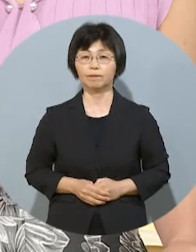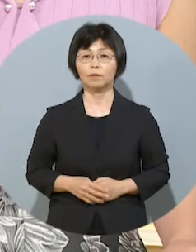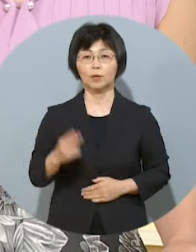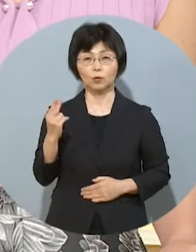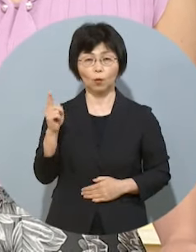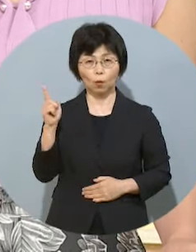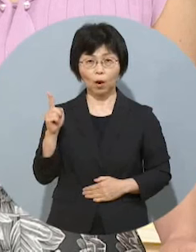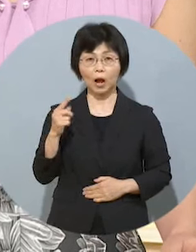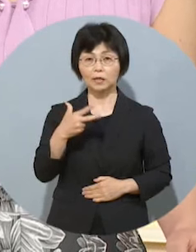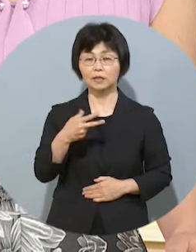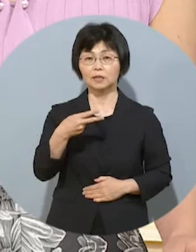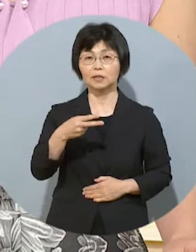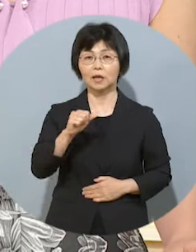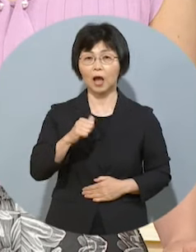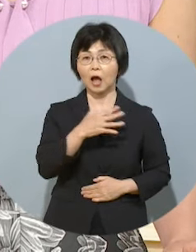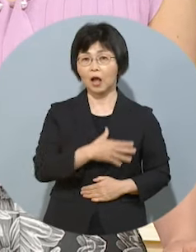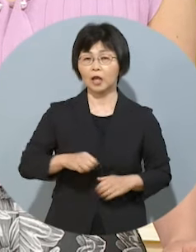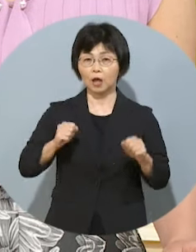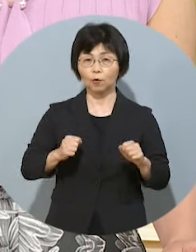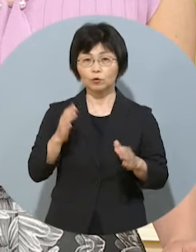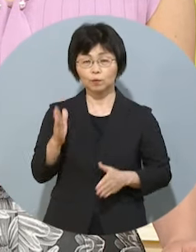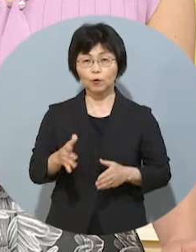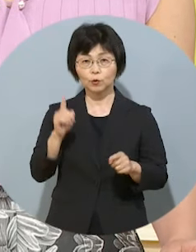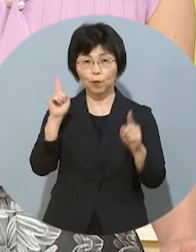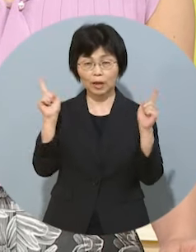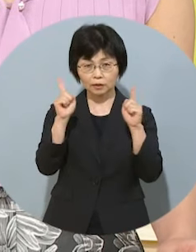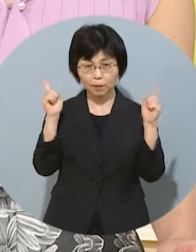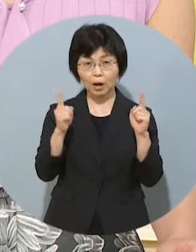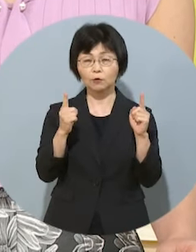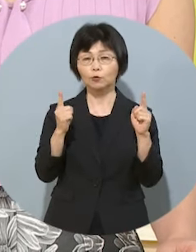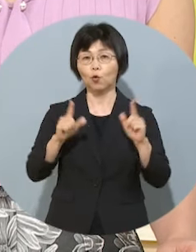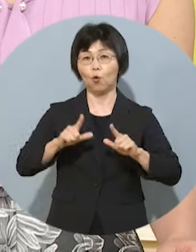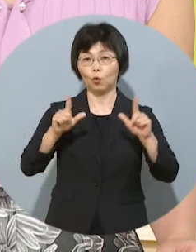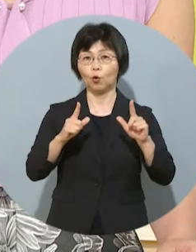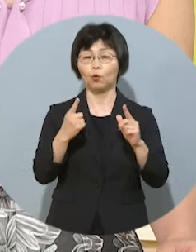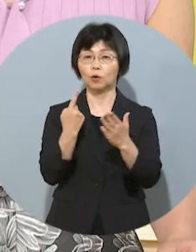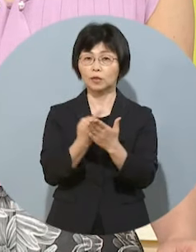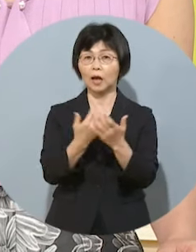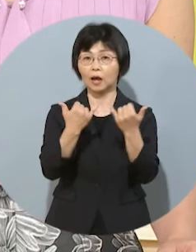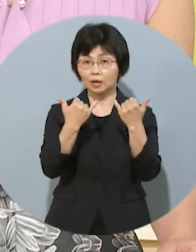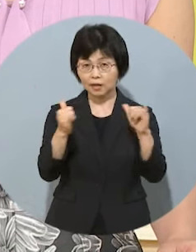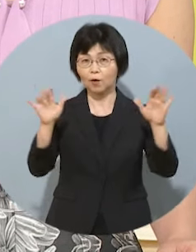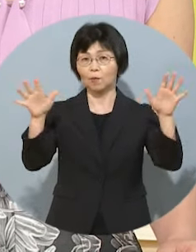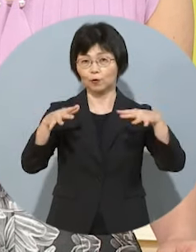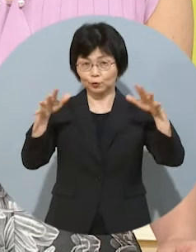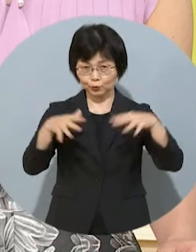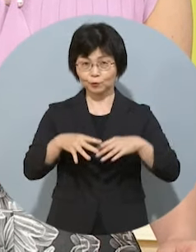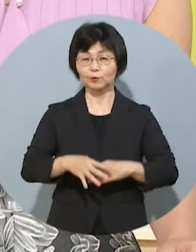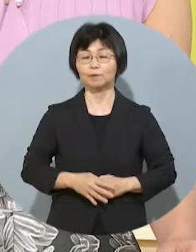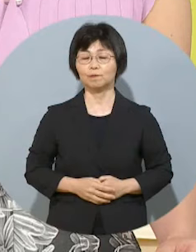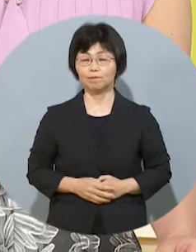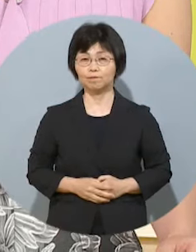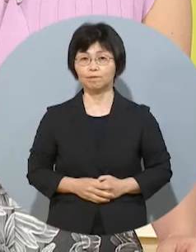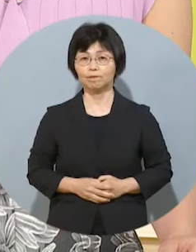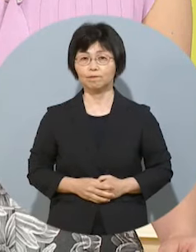都はシニア健康スポーツフェスティバル東京の参加者を募集しています。